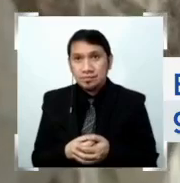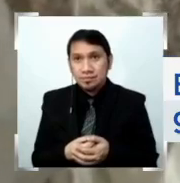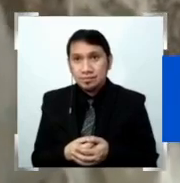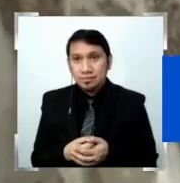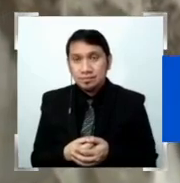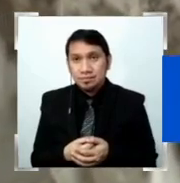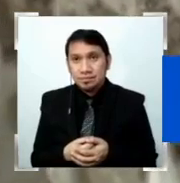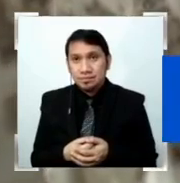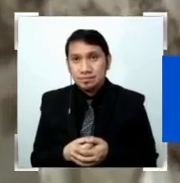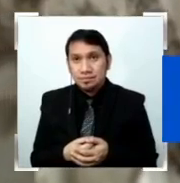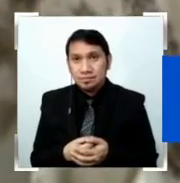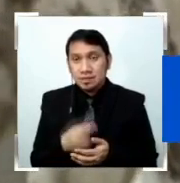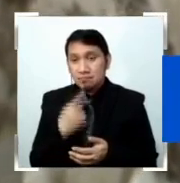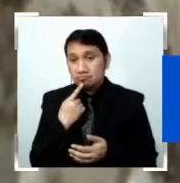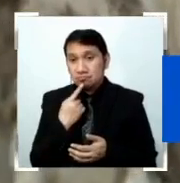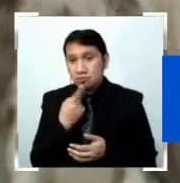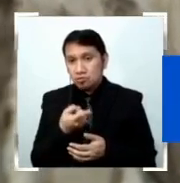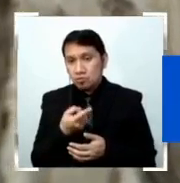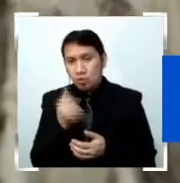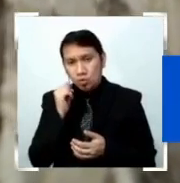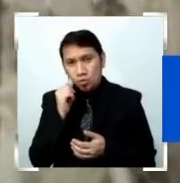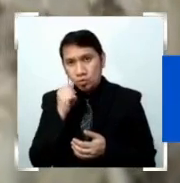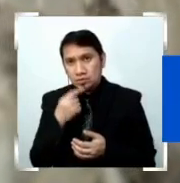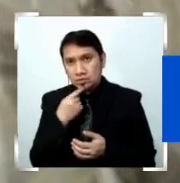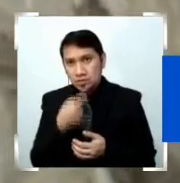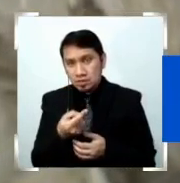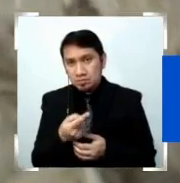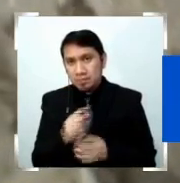bumaban siya para mabuhay.